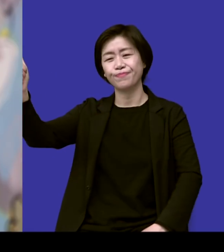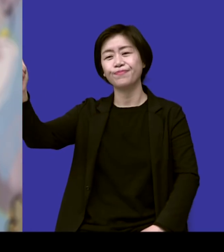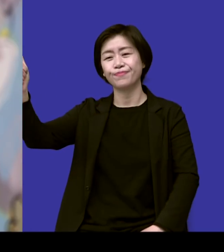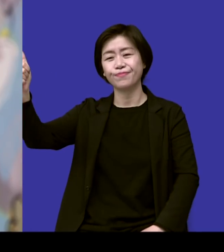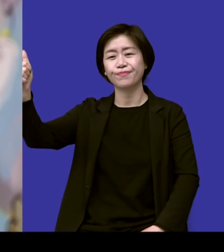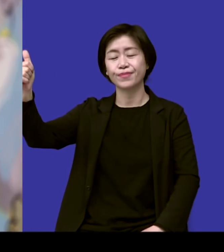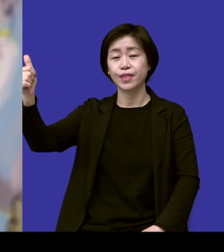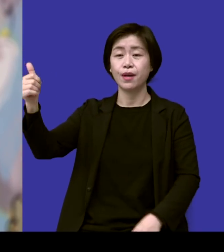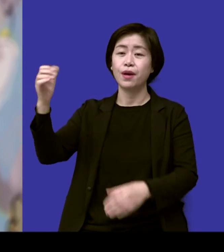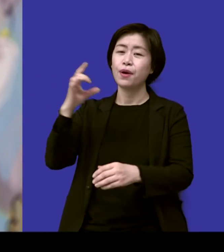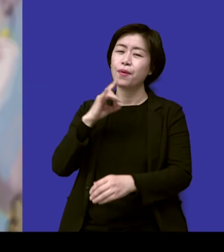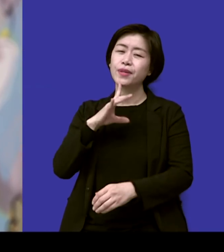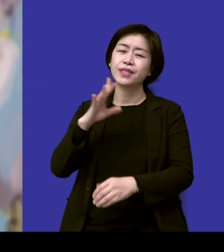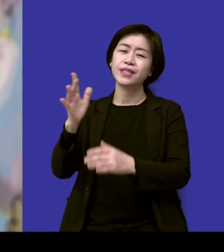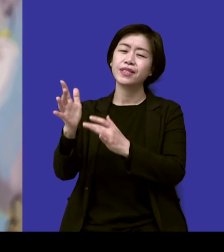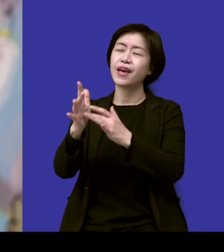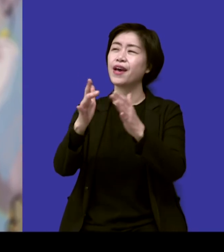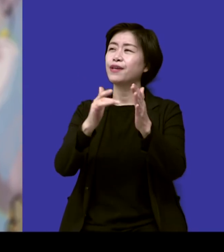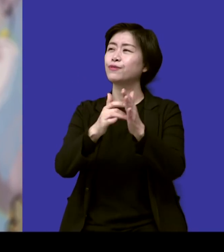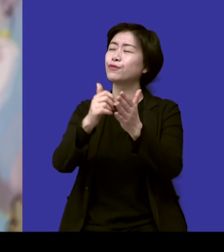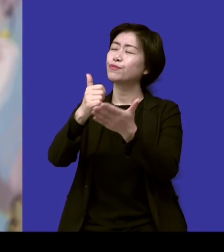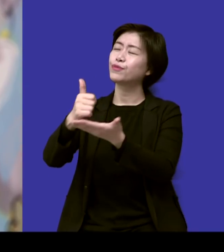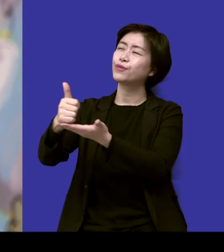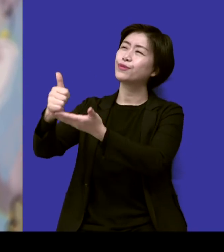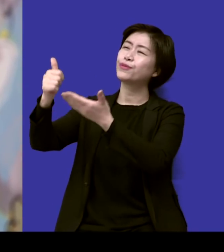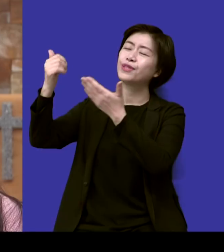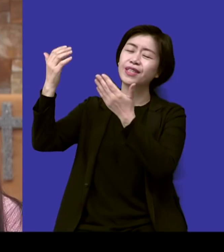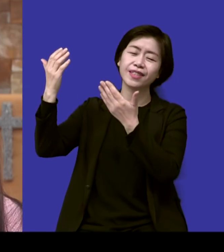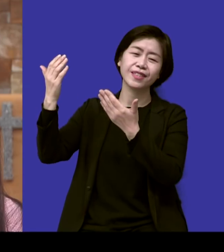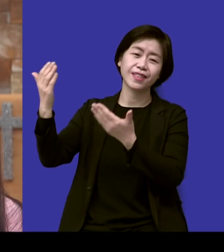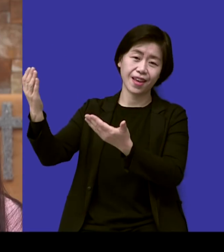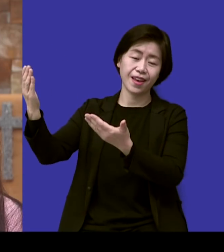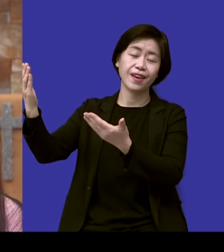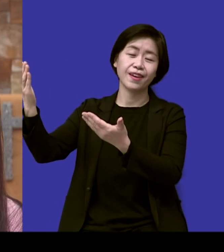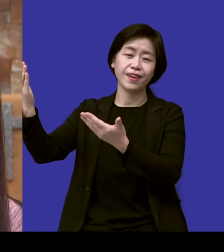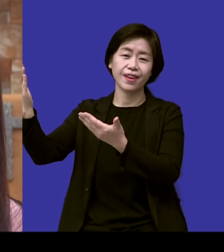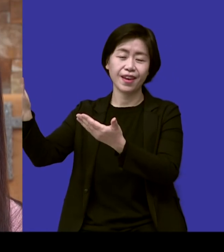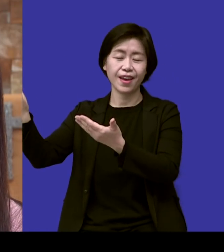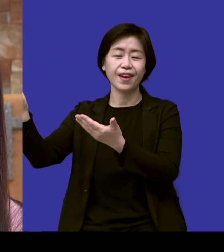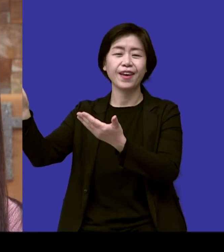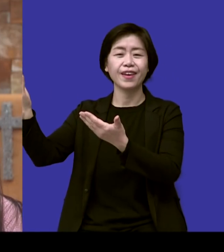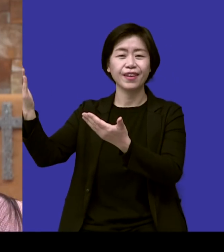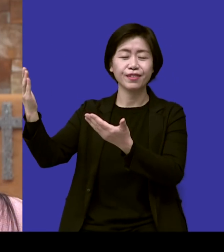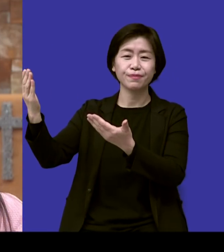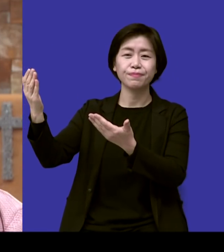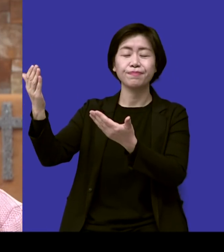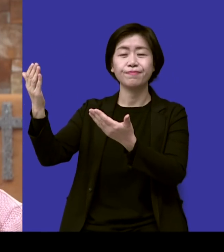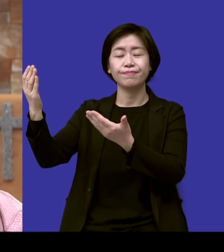예수 오직 예수뿐이네.